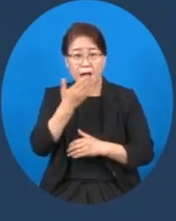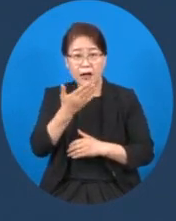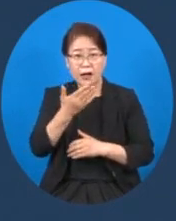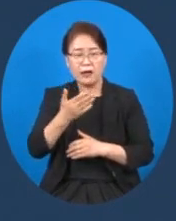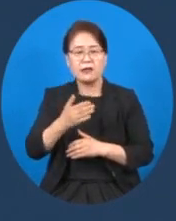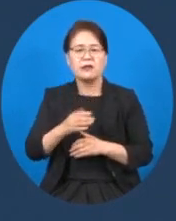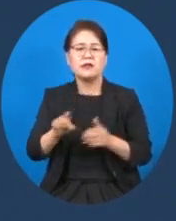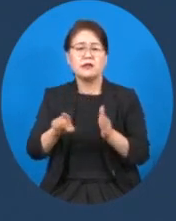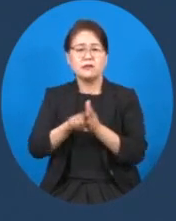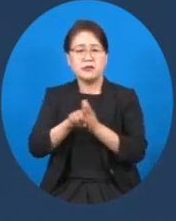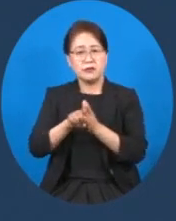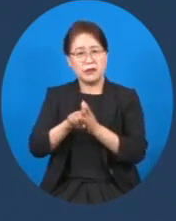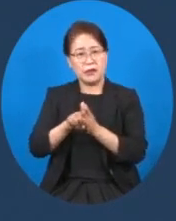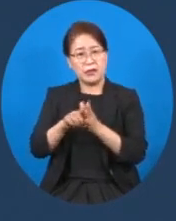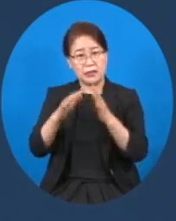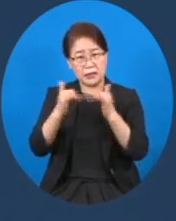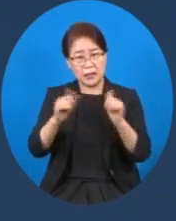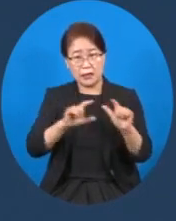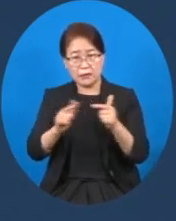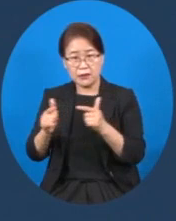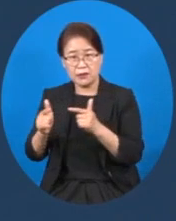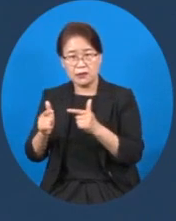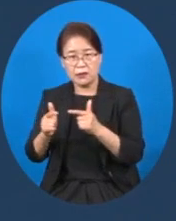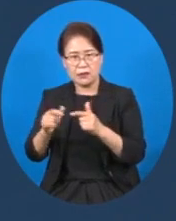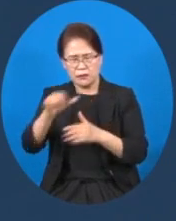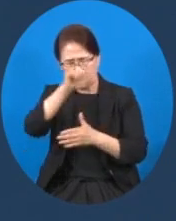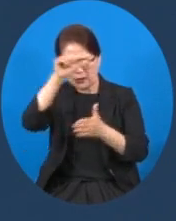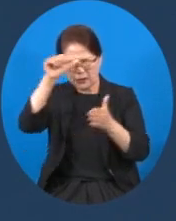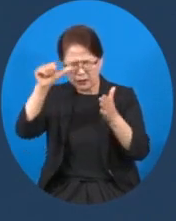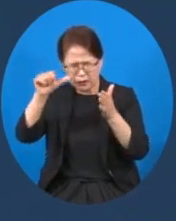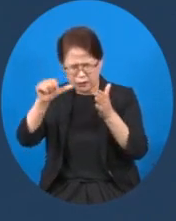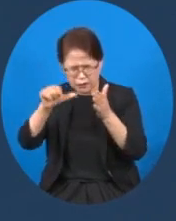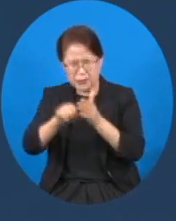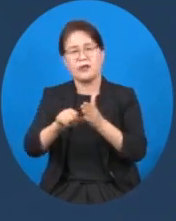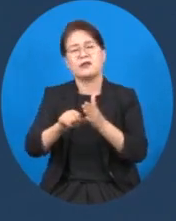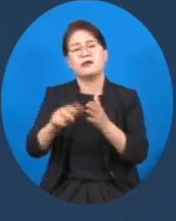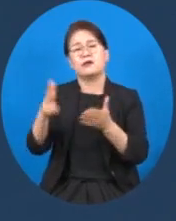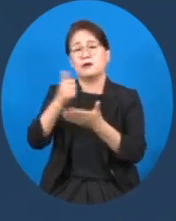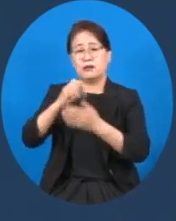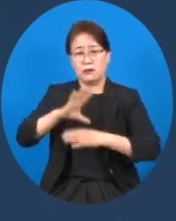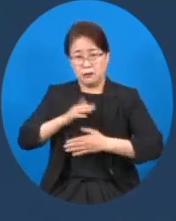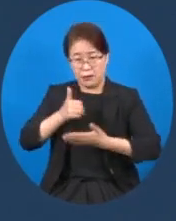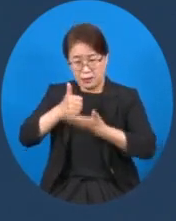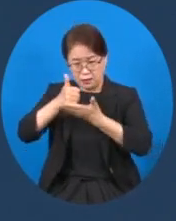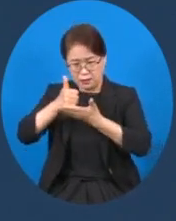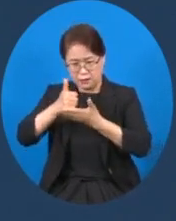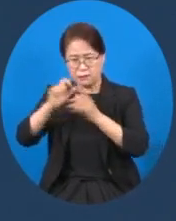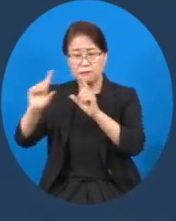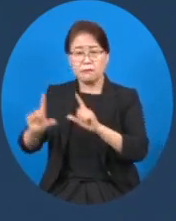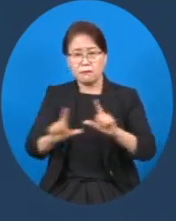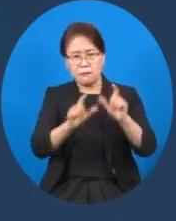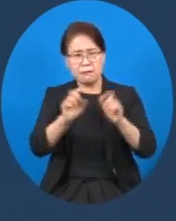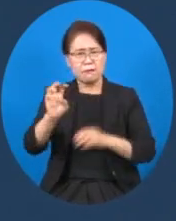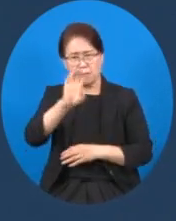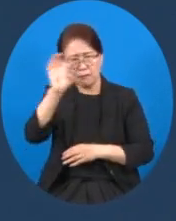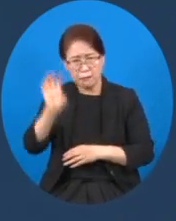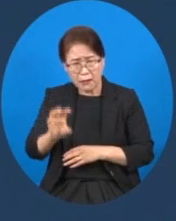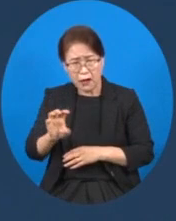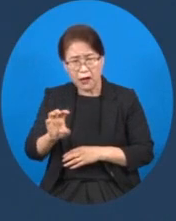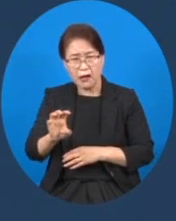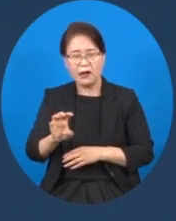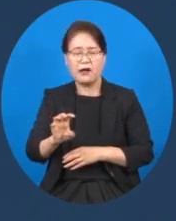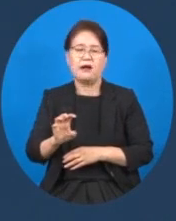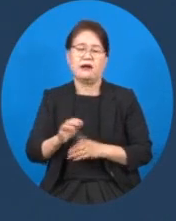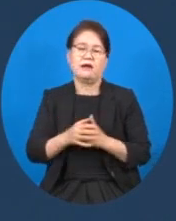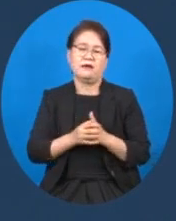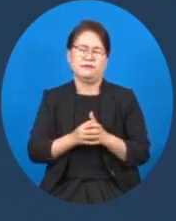우리의 믿음의 세대들이 평생 여호와를 경외하는 삶을 살 수 있을까 하는 문제를